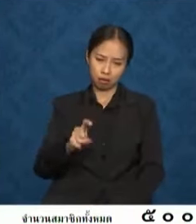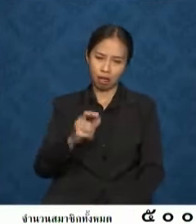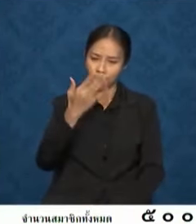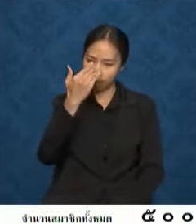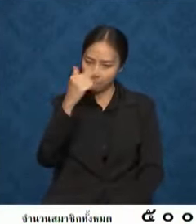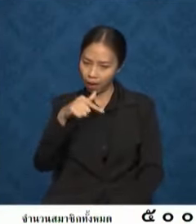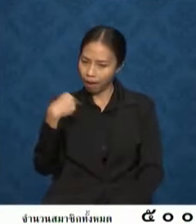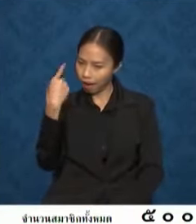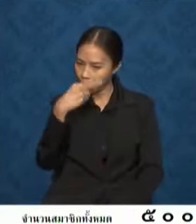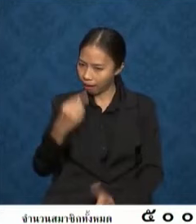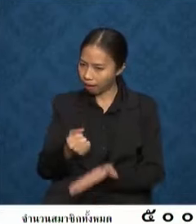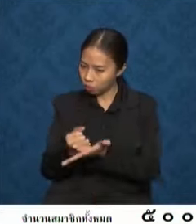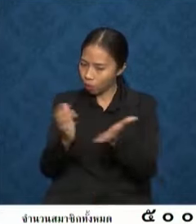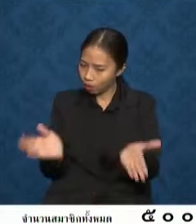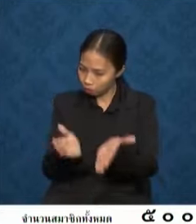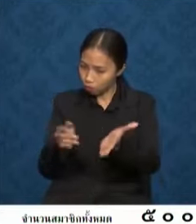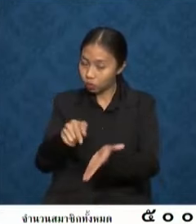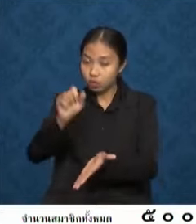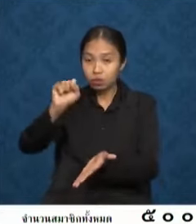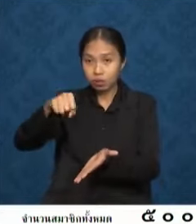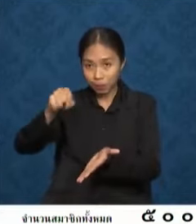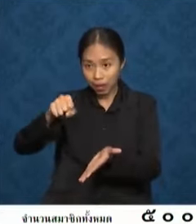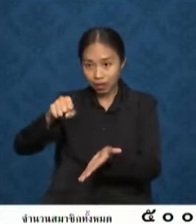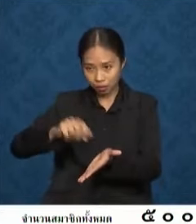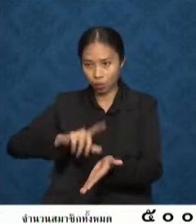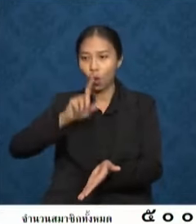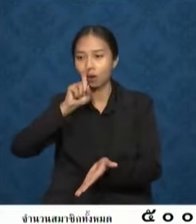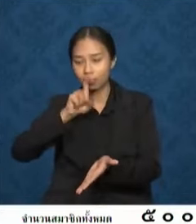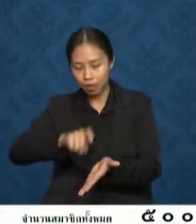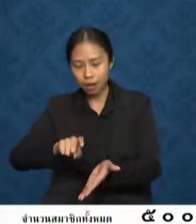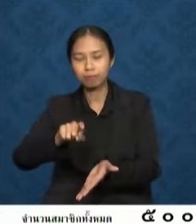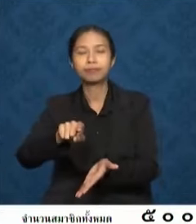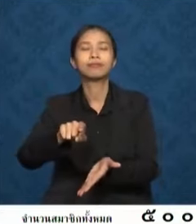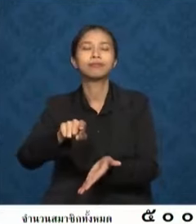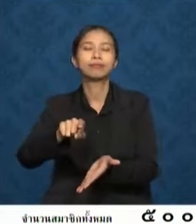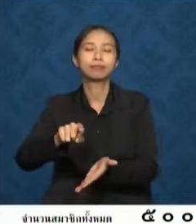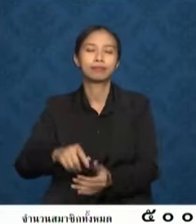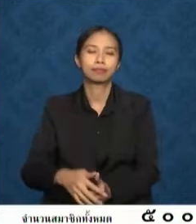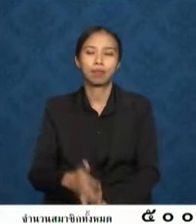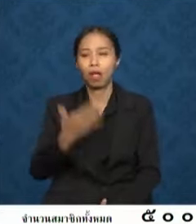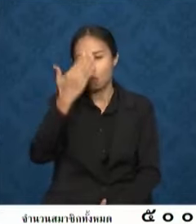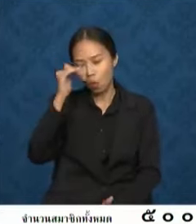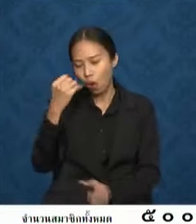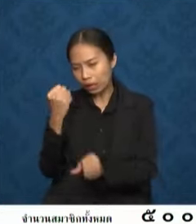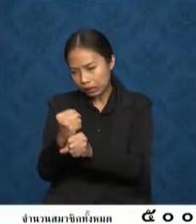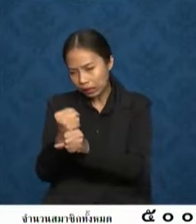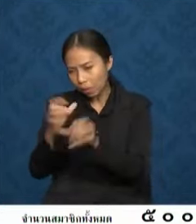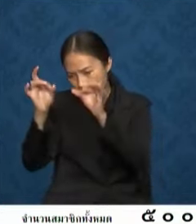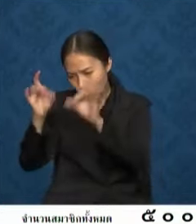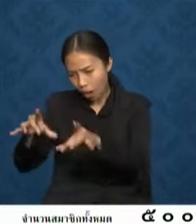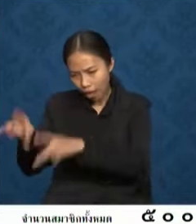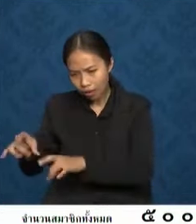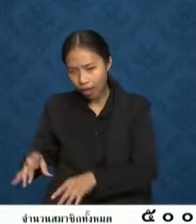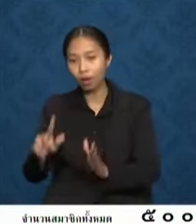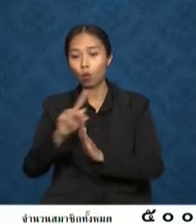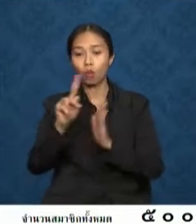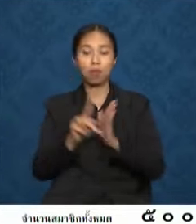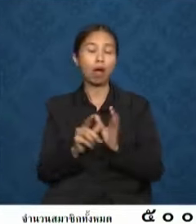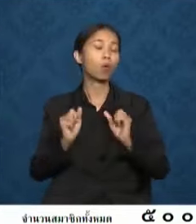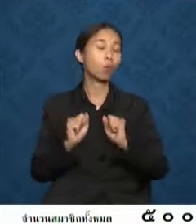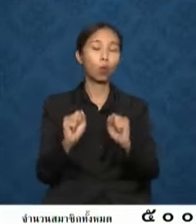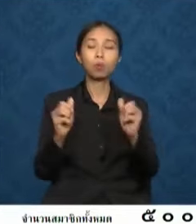อำนาจที่คอยให้ท้ายช่วยให้คนเหล่านี้กระทำความรุนแรงโดยที่ไม่ต้องเงกลัวกฎ